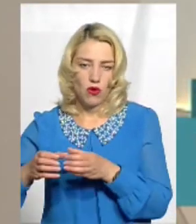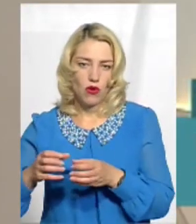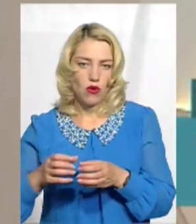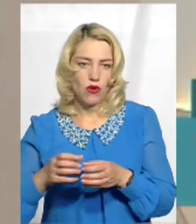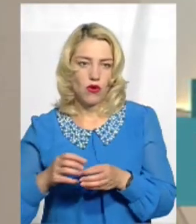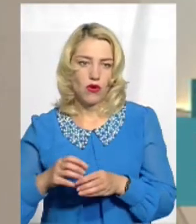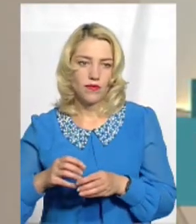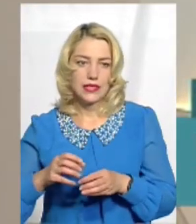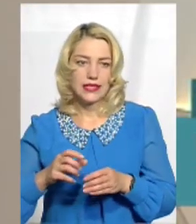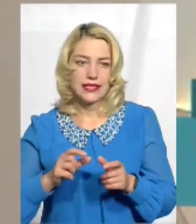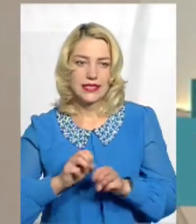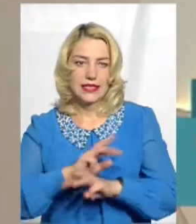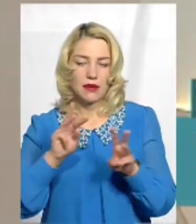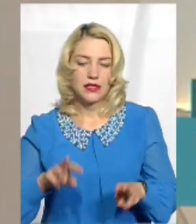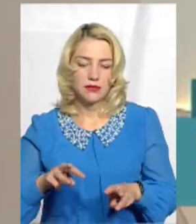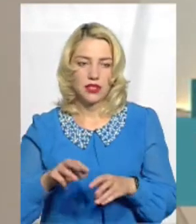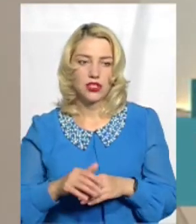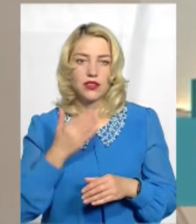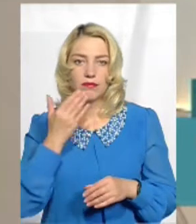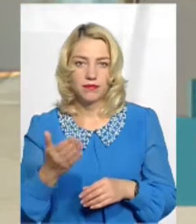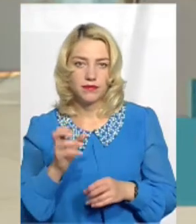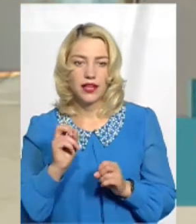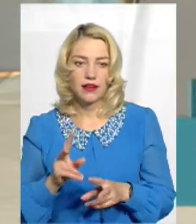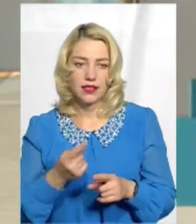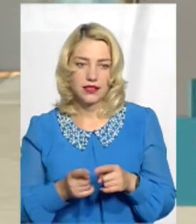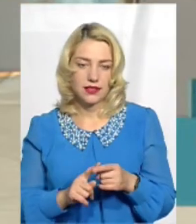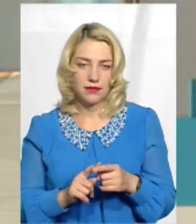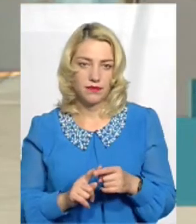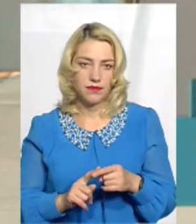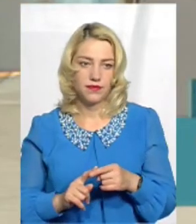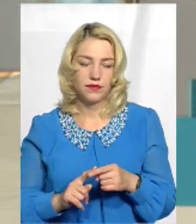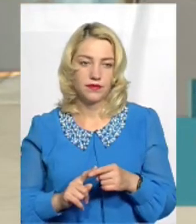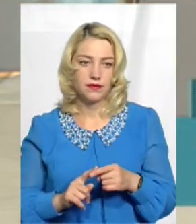закладів, освітніх закладів області. Як з цим?